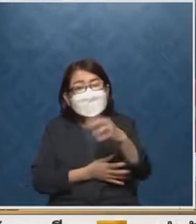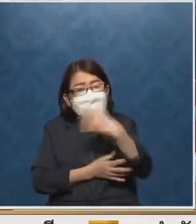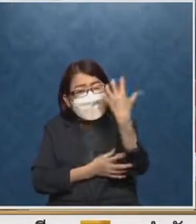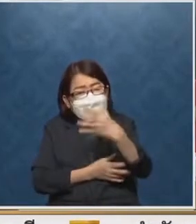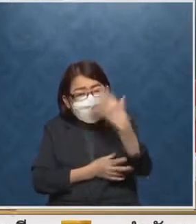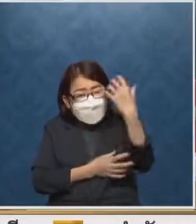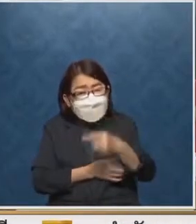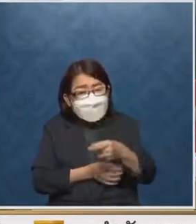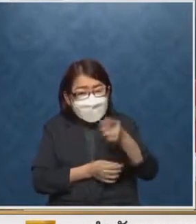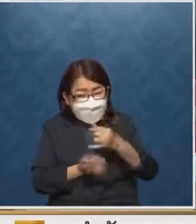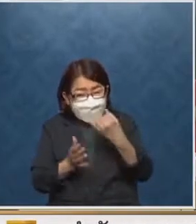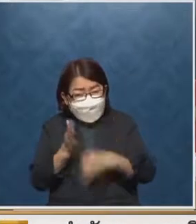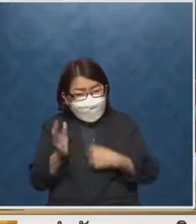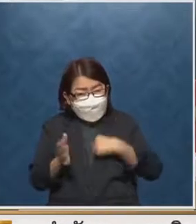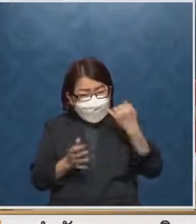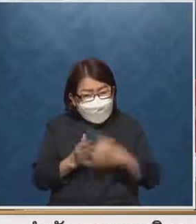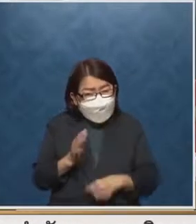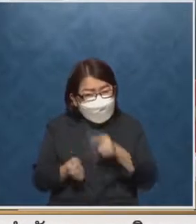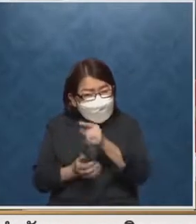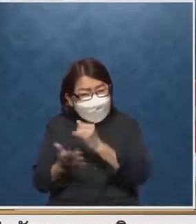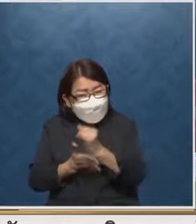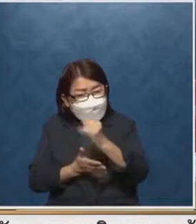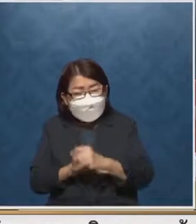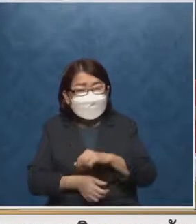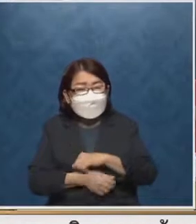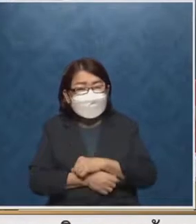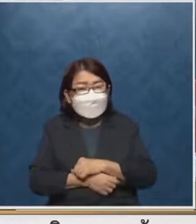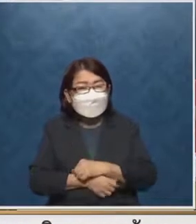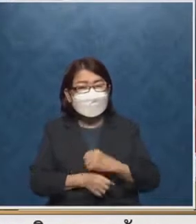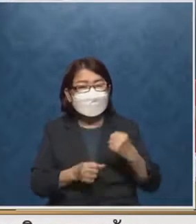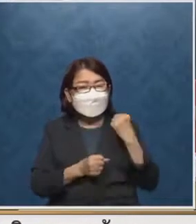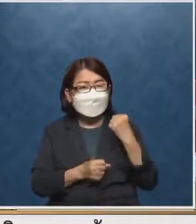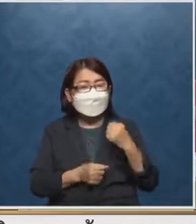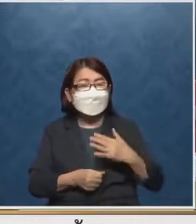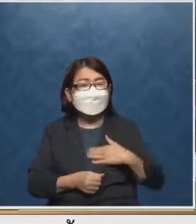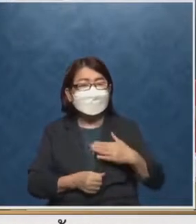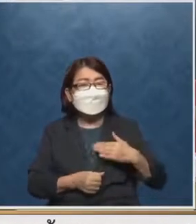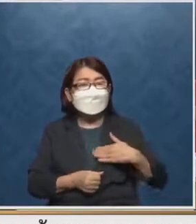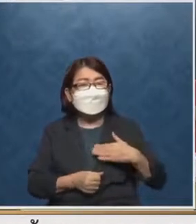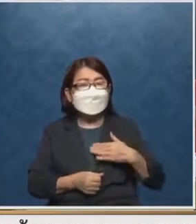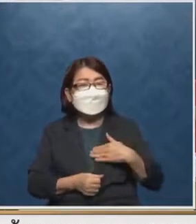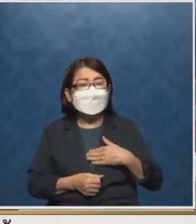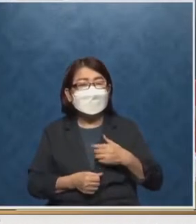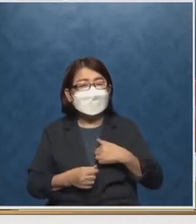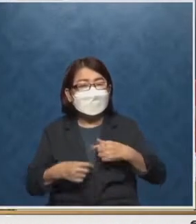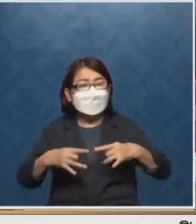าลวงมันไปไม่ได้ล่ะครับเพราะมันขัดต่อพื้นฐาน